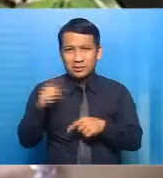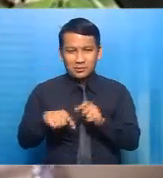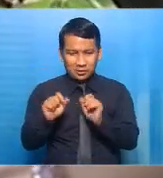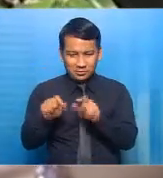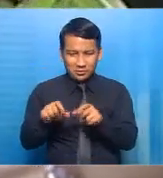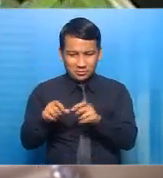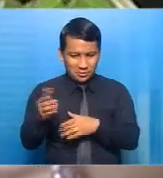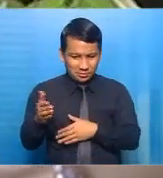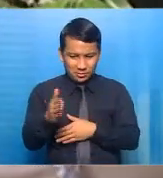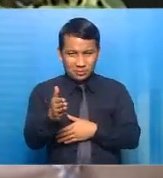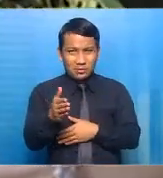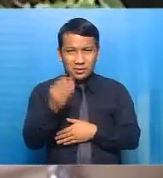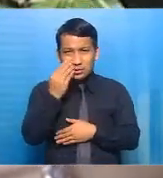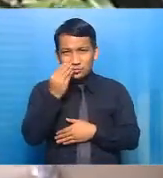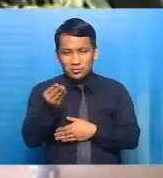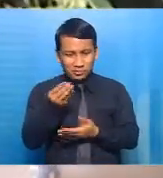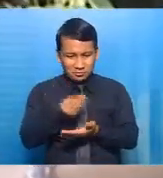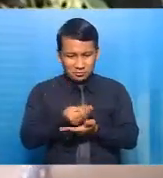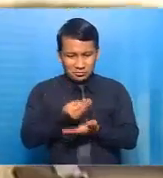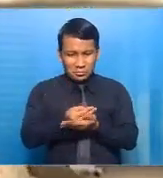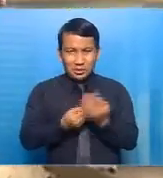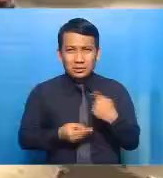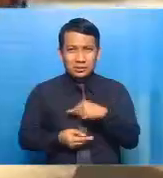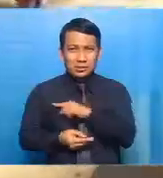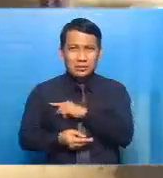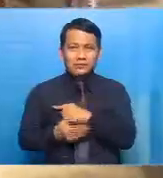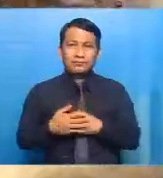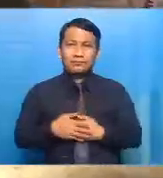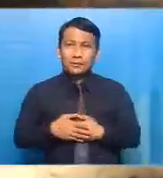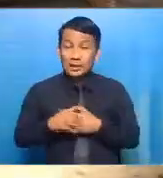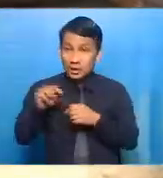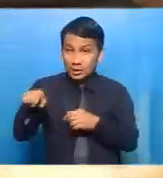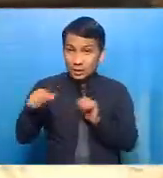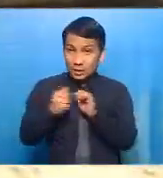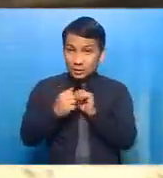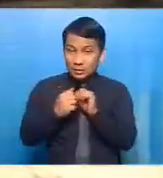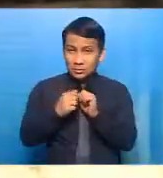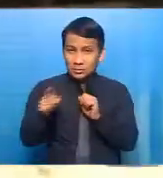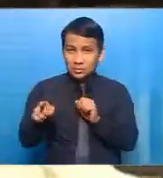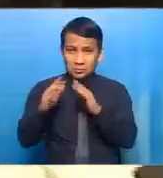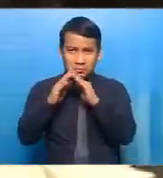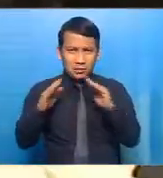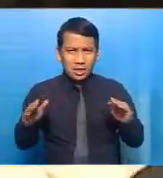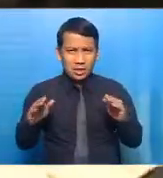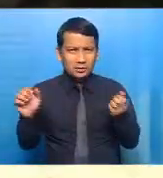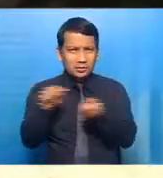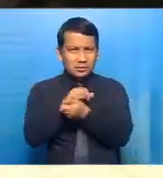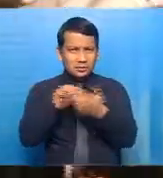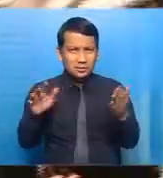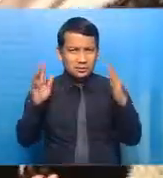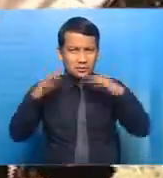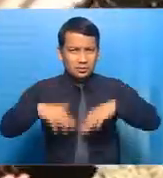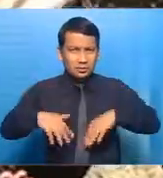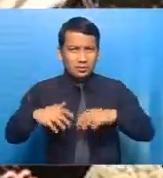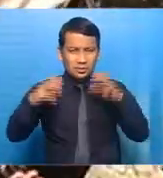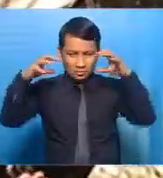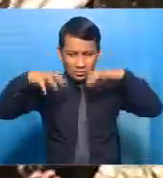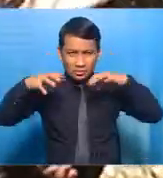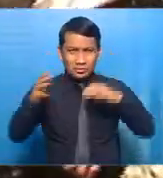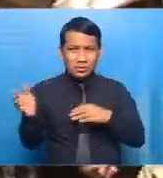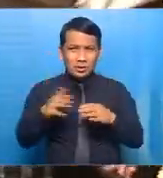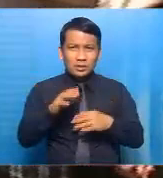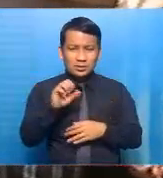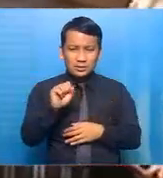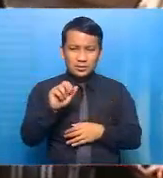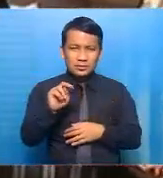magbenta ng isda. Konti lang ang pera namin. Kasama rin ang bahay ni Aling Virginia sa mahigit 30 bahay na nasira ng bagyo sa bayan